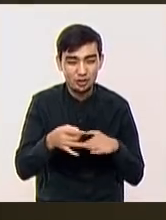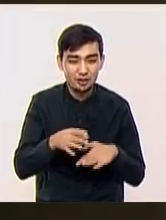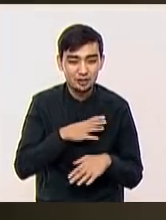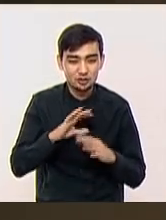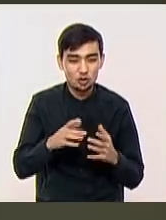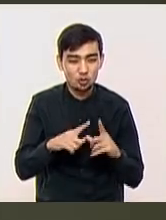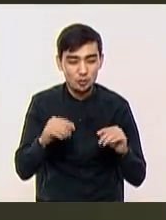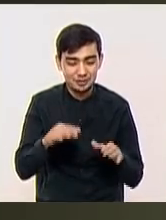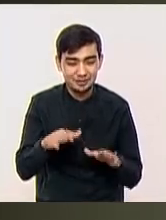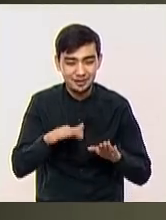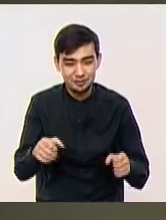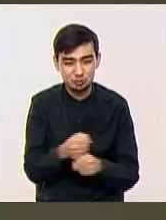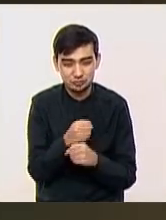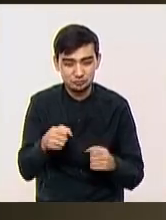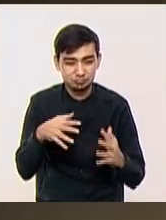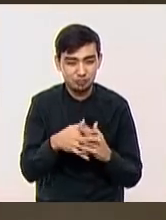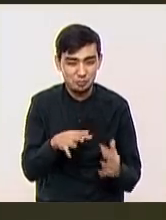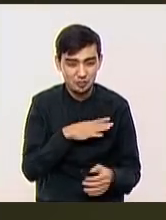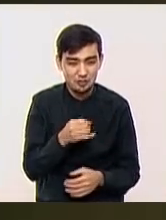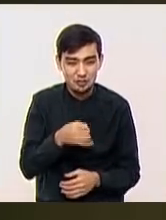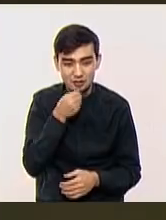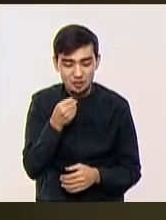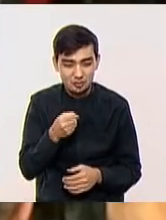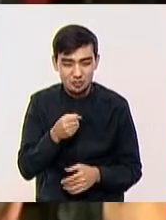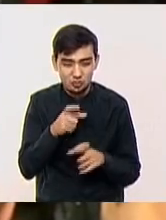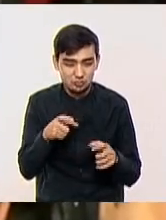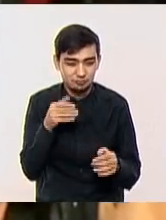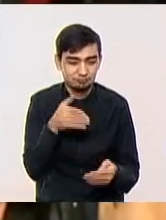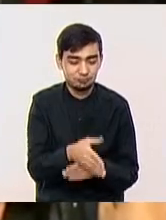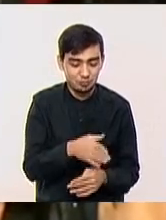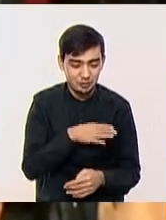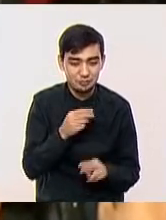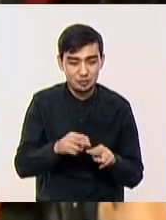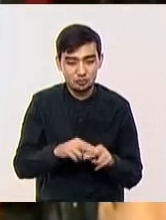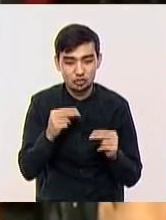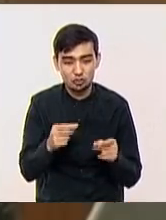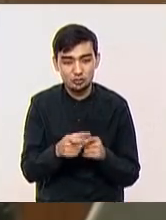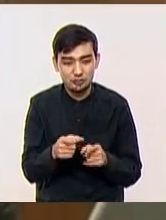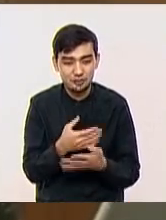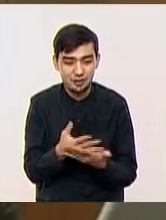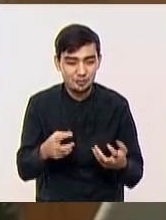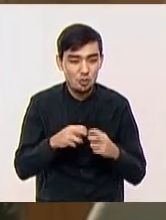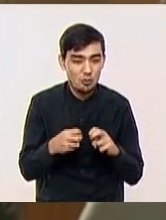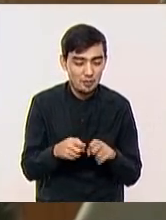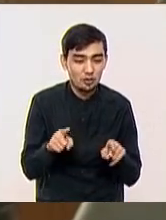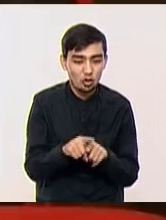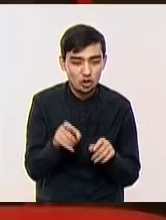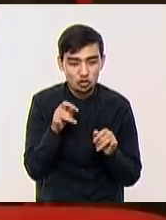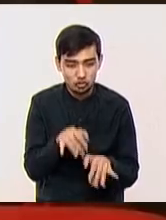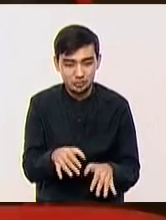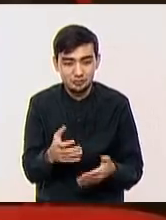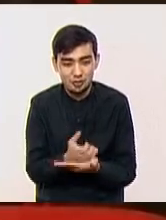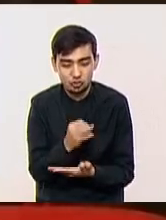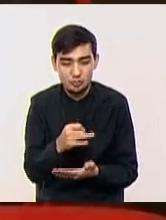мектепте болған балалар арасындағы төбелестің соңы үлкендердің наразылығына ұласты. Дегенмен сөздің шыны керек көтерген кей мәселе де шешімін тауып